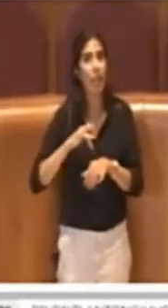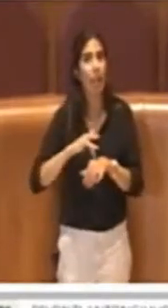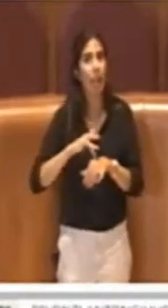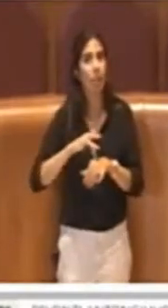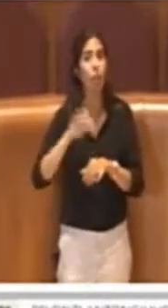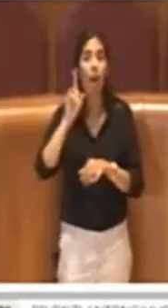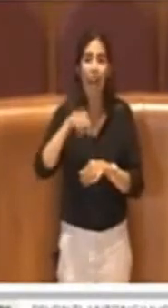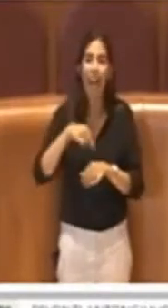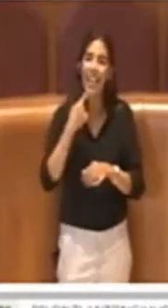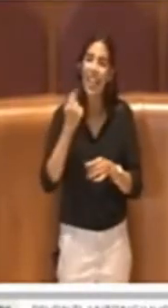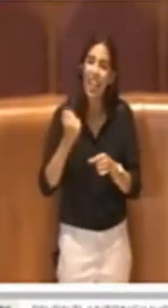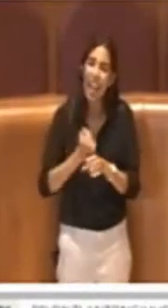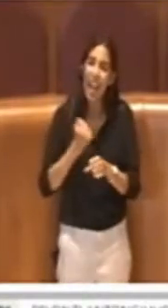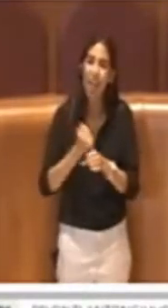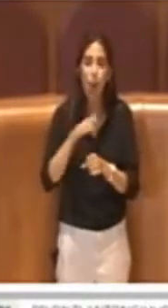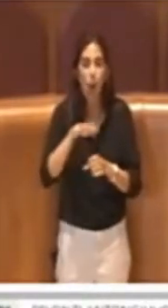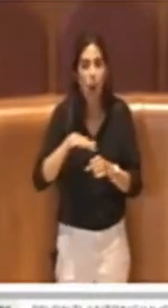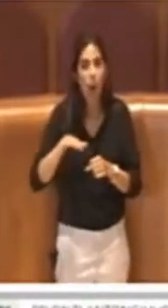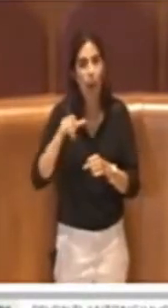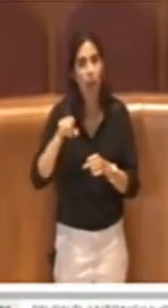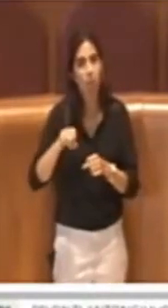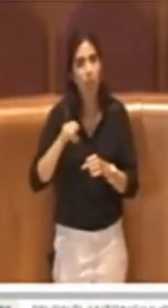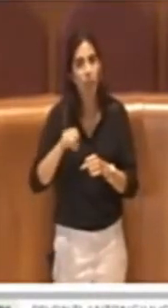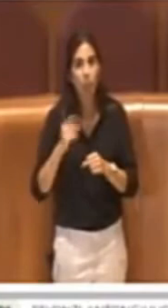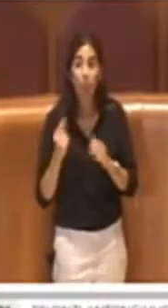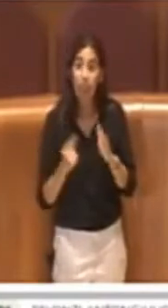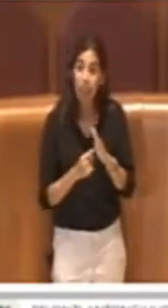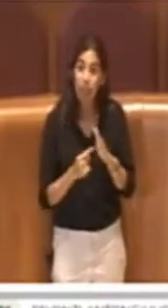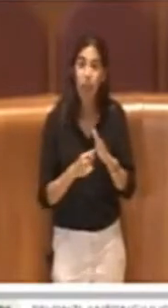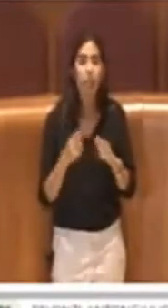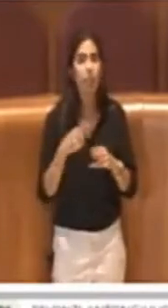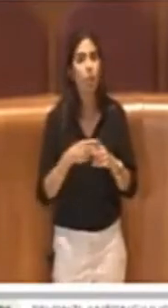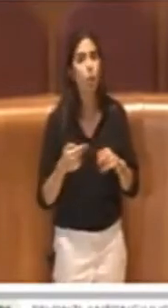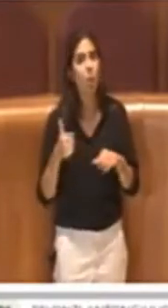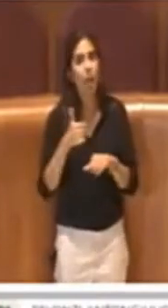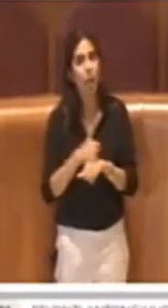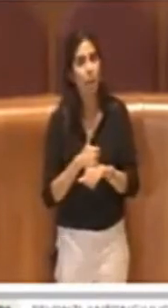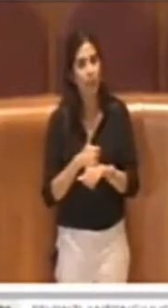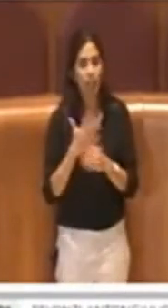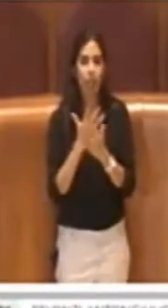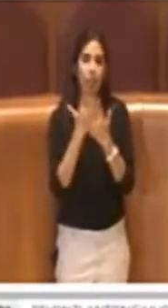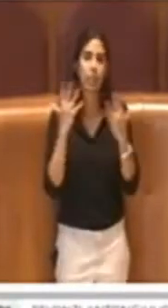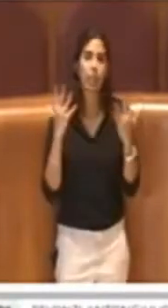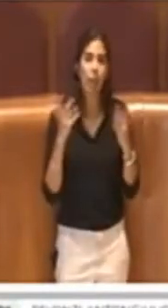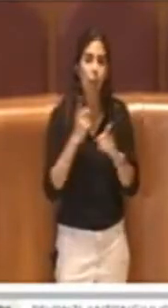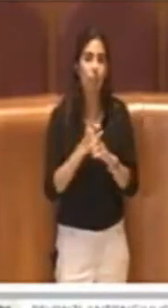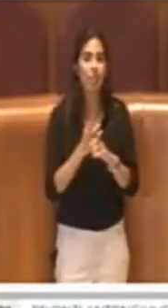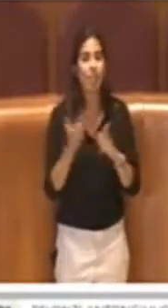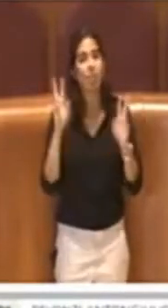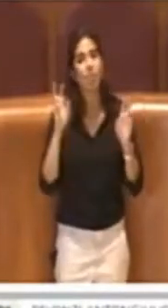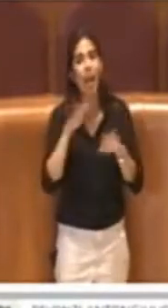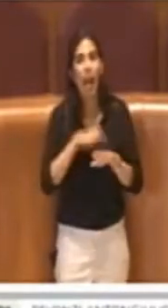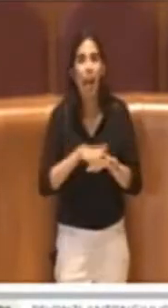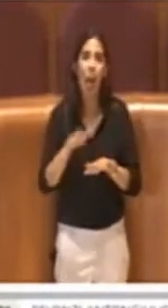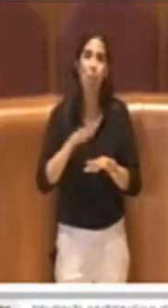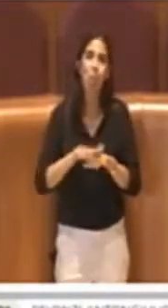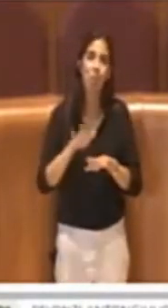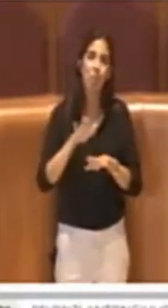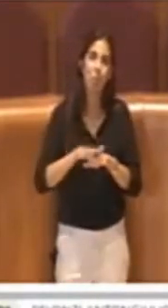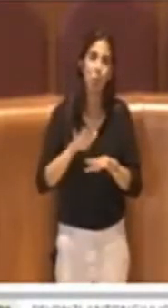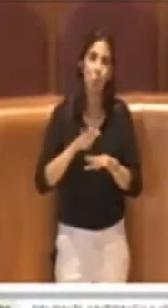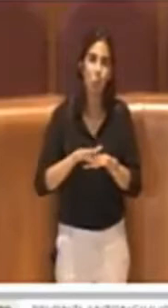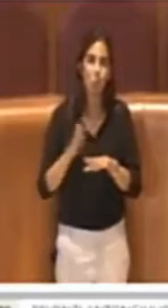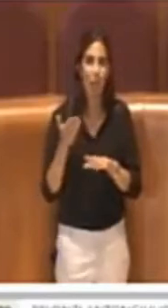di settore, cioè i dipendenti di Roma Capitale, chiaramente devono abituarsi a questo,